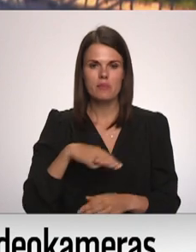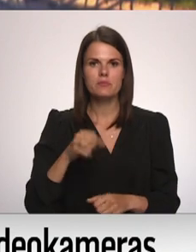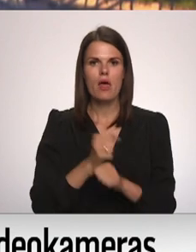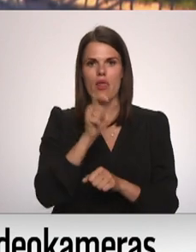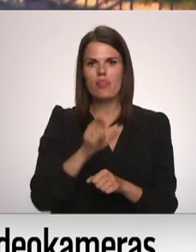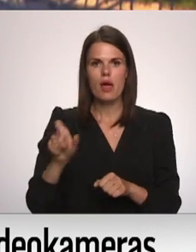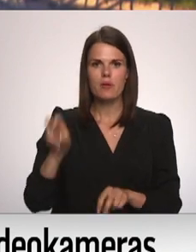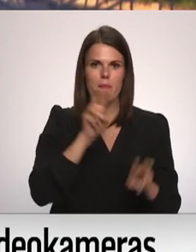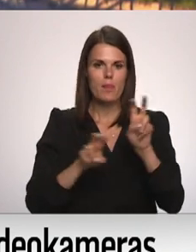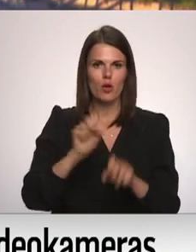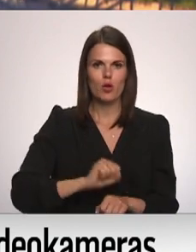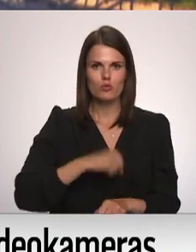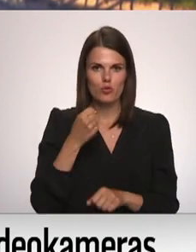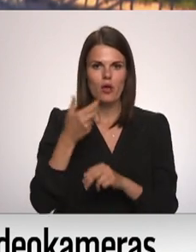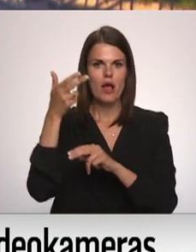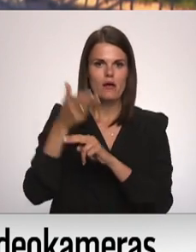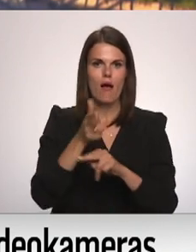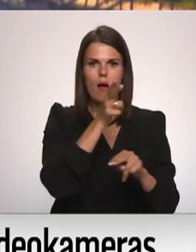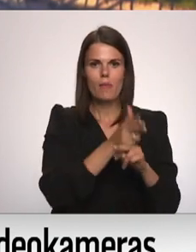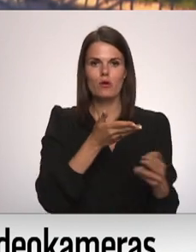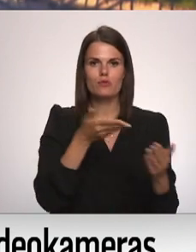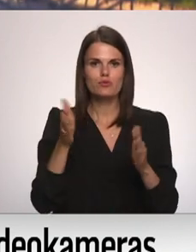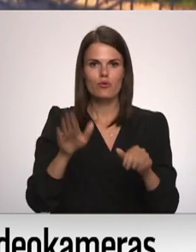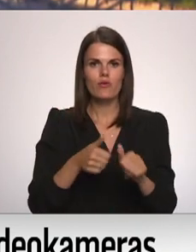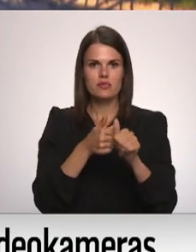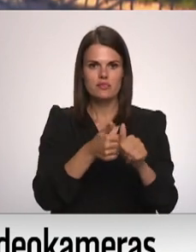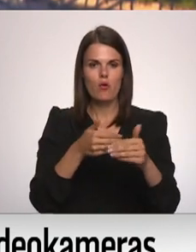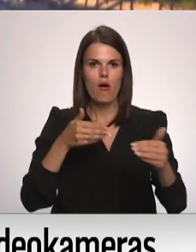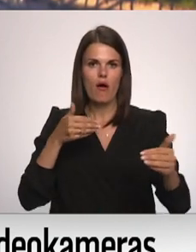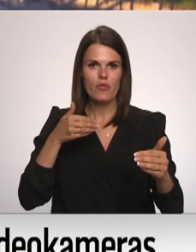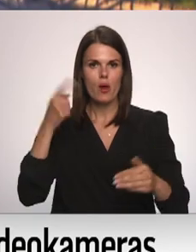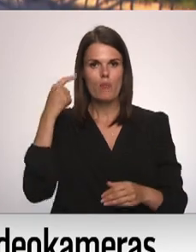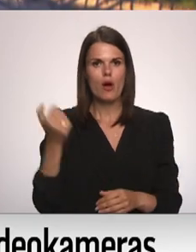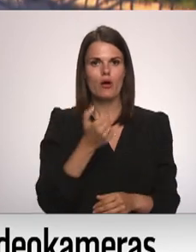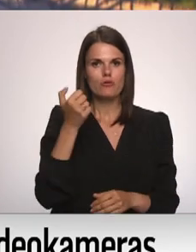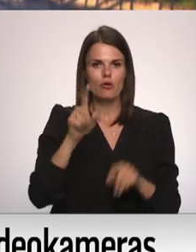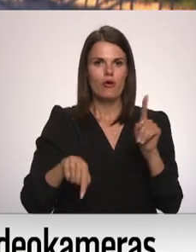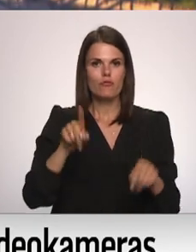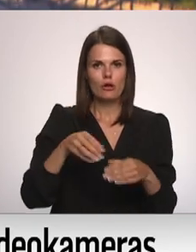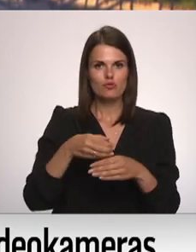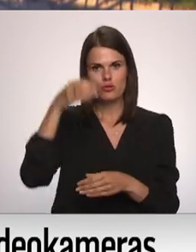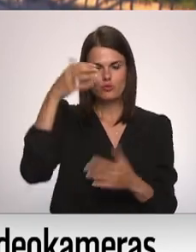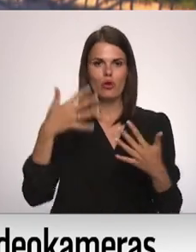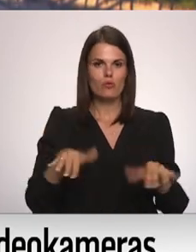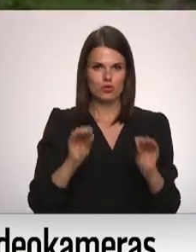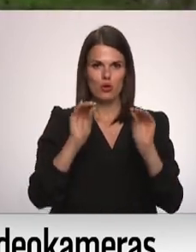atrast ir grūti. Video novērošanas kameras, kurām var sekot attālināti pērn, dažos torņos jau ir uzstādītas.